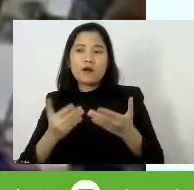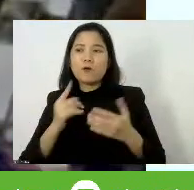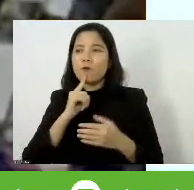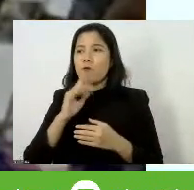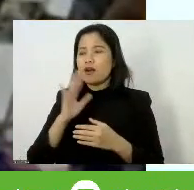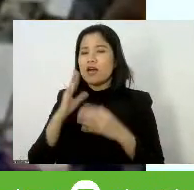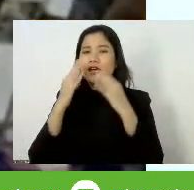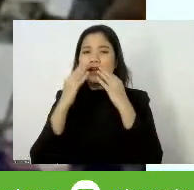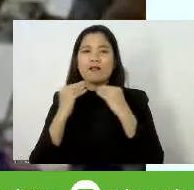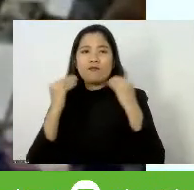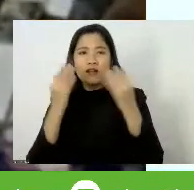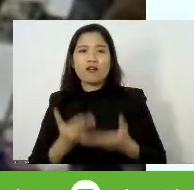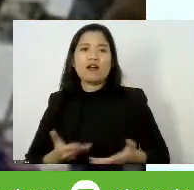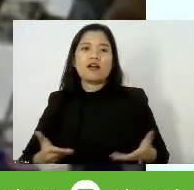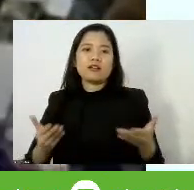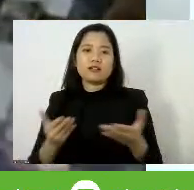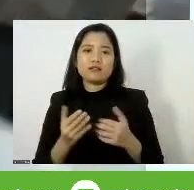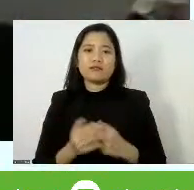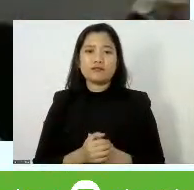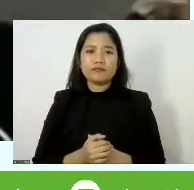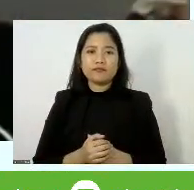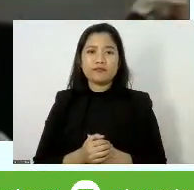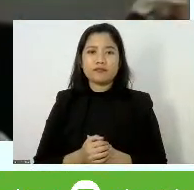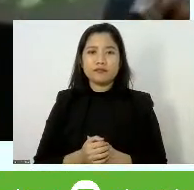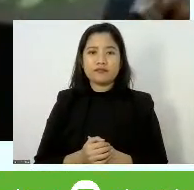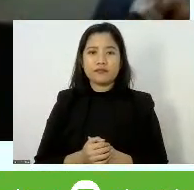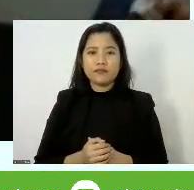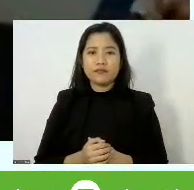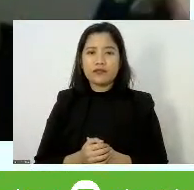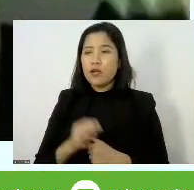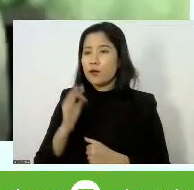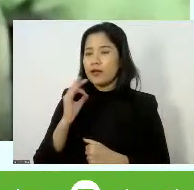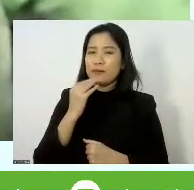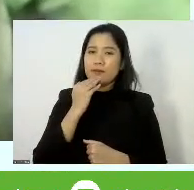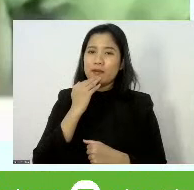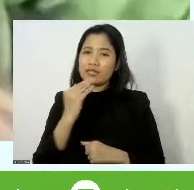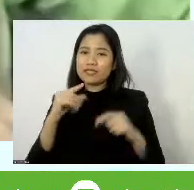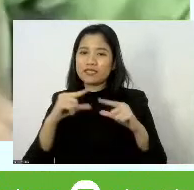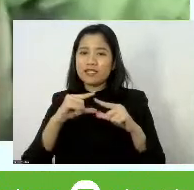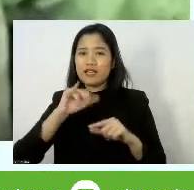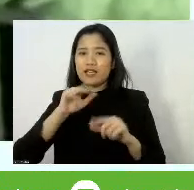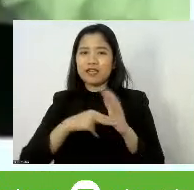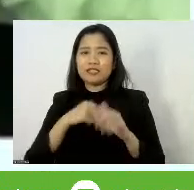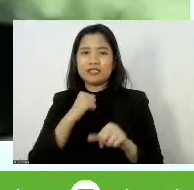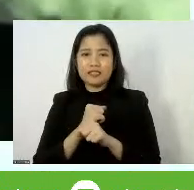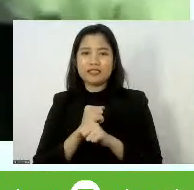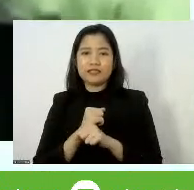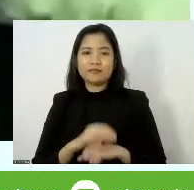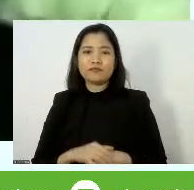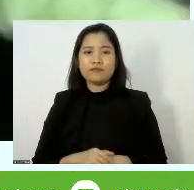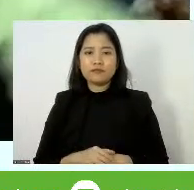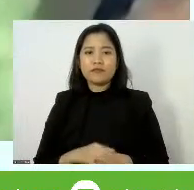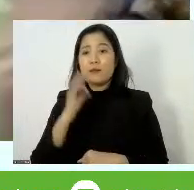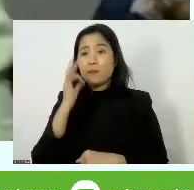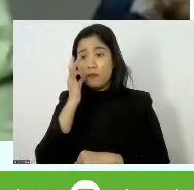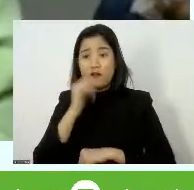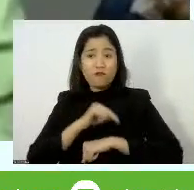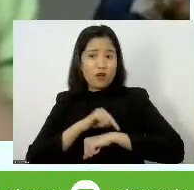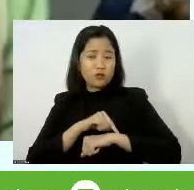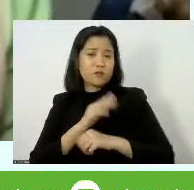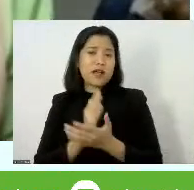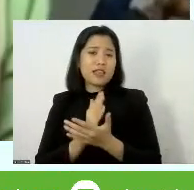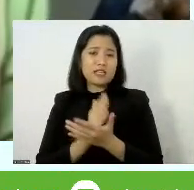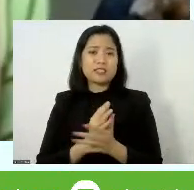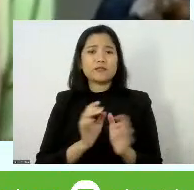eh segini baju ya oke Oh ya mohon maaf Kang lebih perbatasan banyak